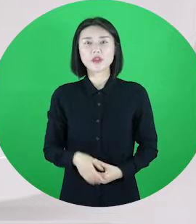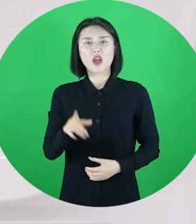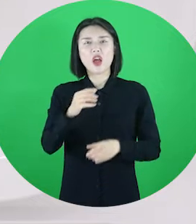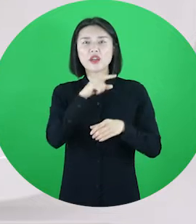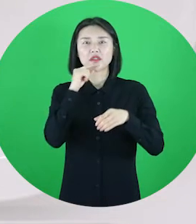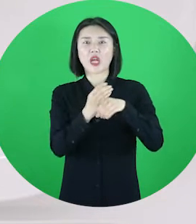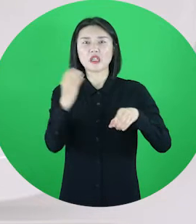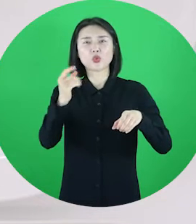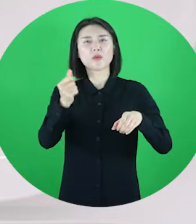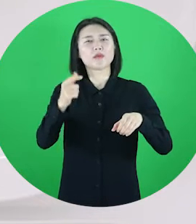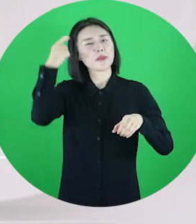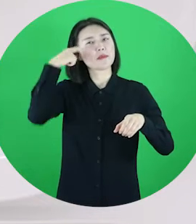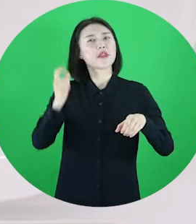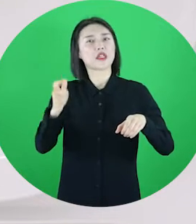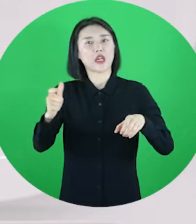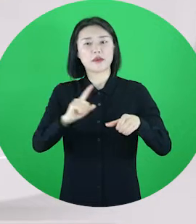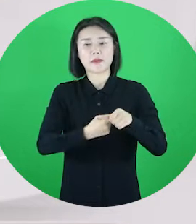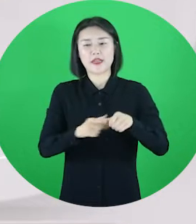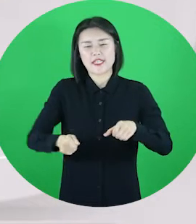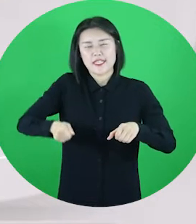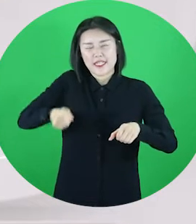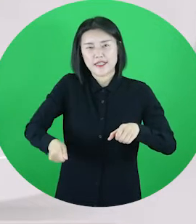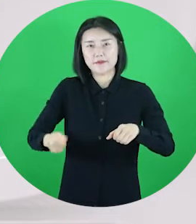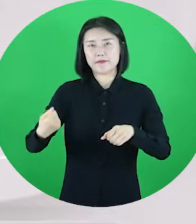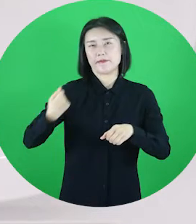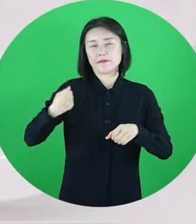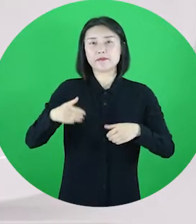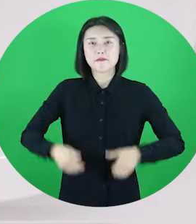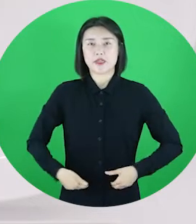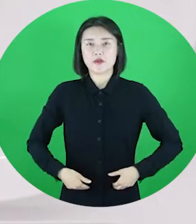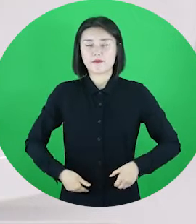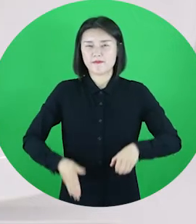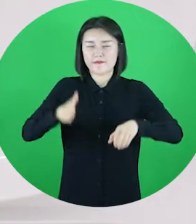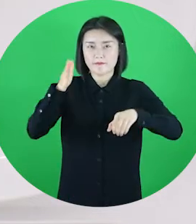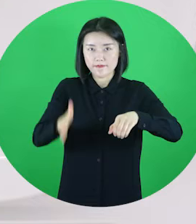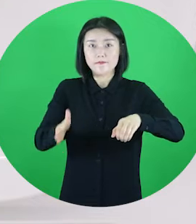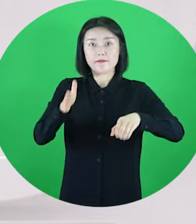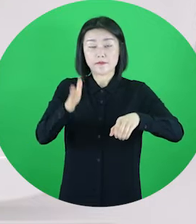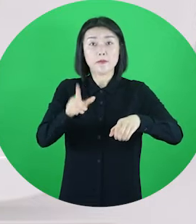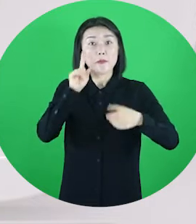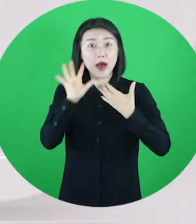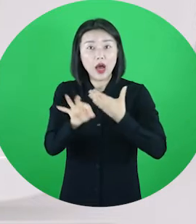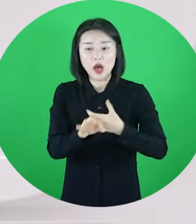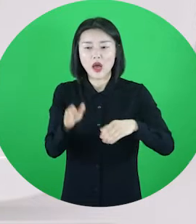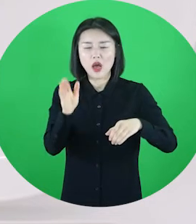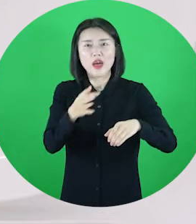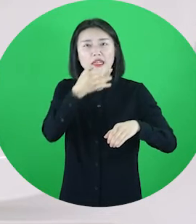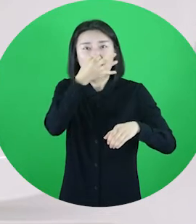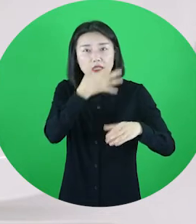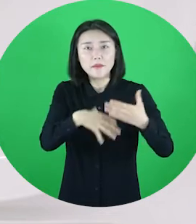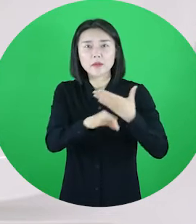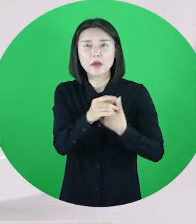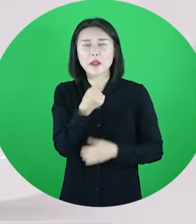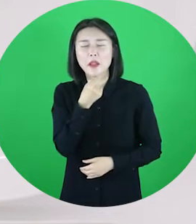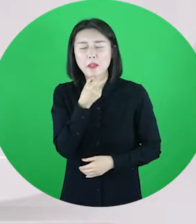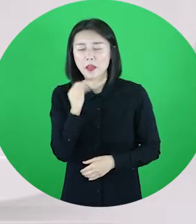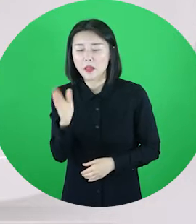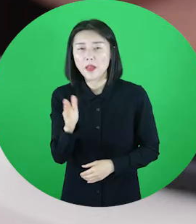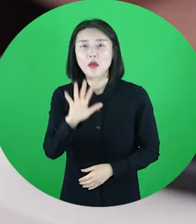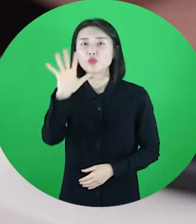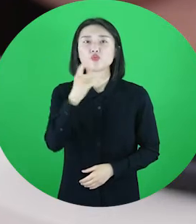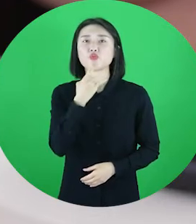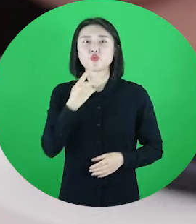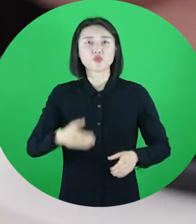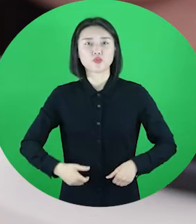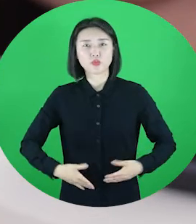단단하니까 힘을 줘서 잘라주도록 할게요. 자르기가 어려우면 너무 작게 자르지 않아도 돼요.